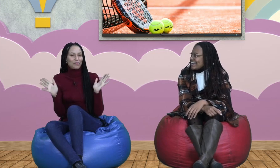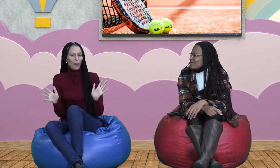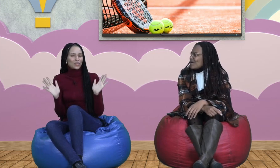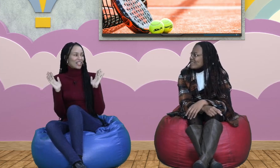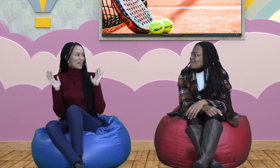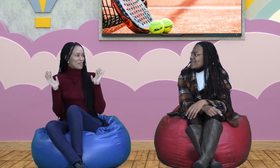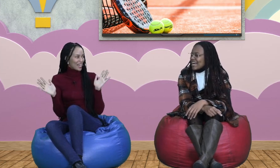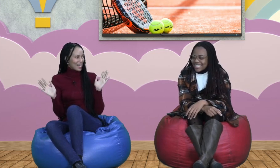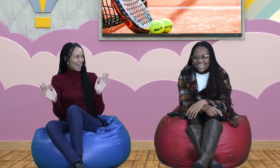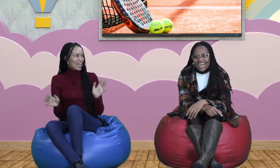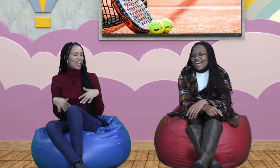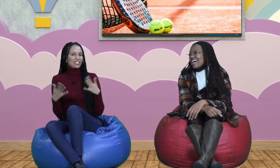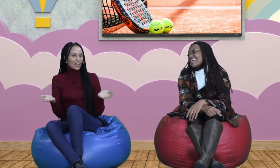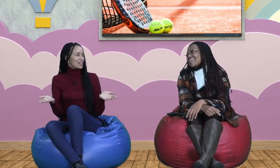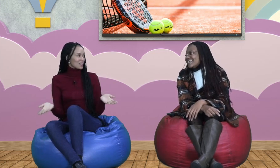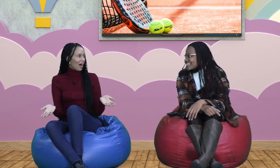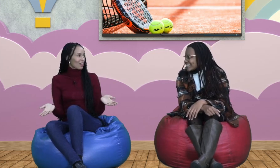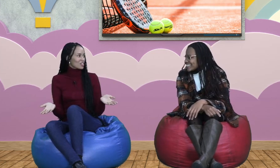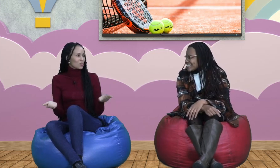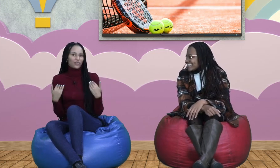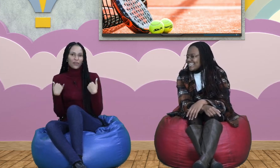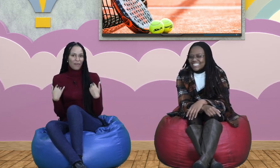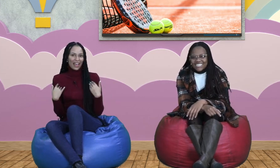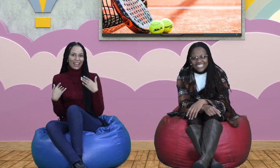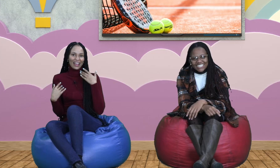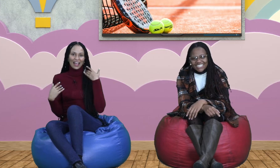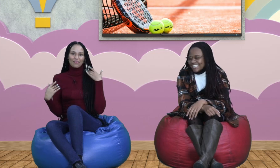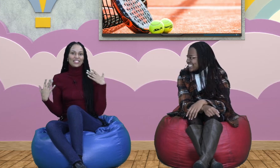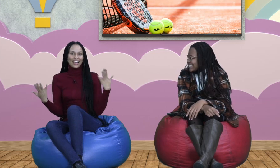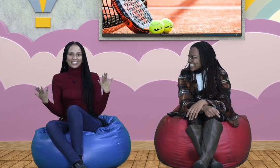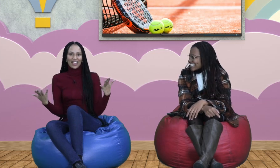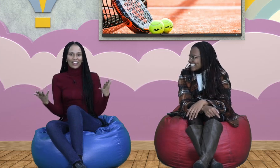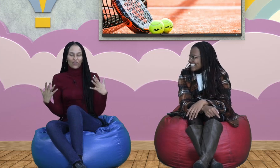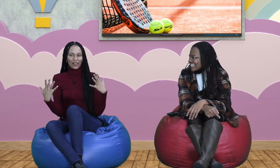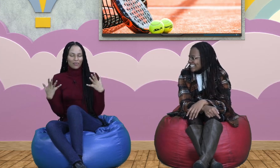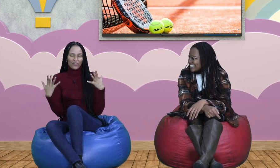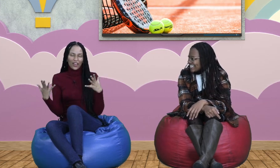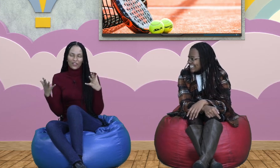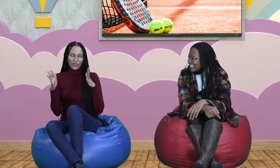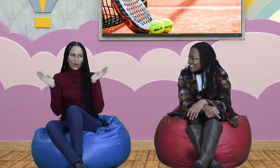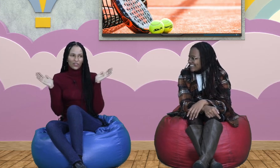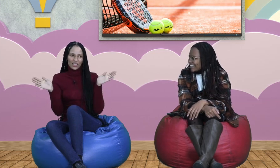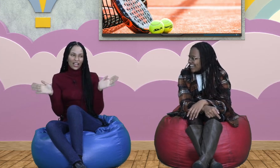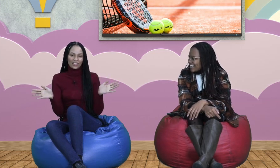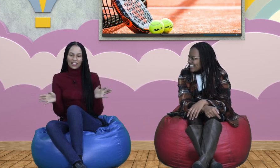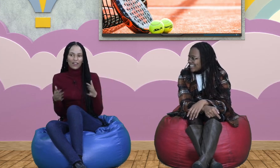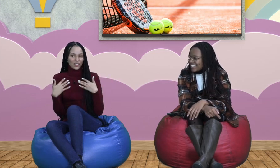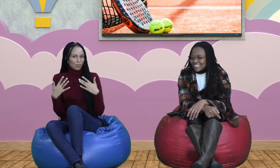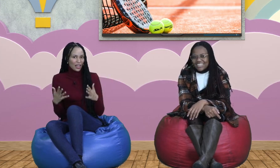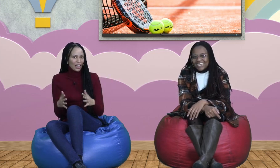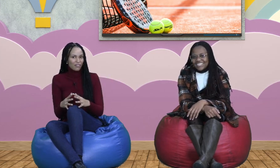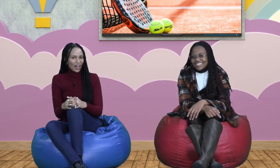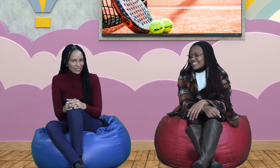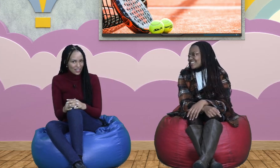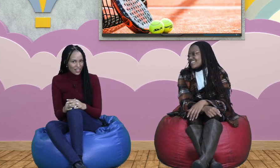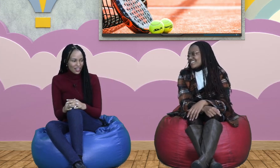was die pop se bene. En sy was kaal. So vir my 6-jarige of my 5, hoe oud was ek by tyd? Ek was